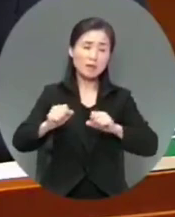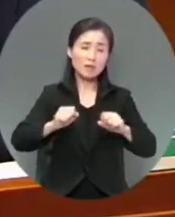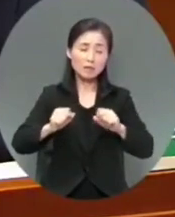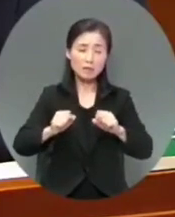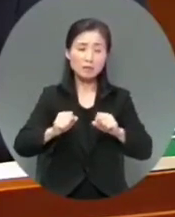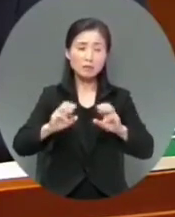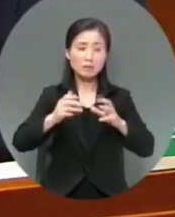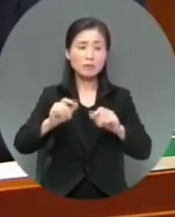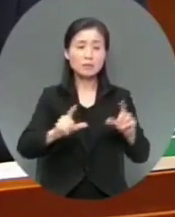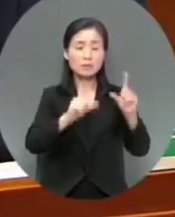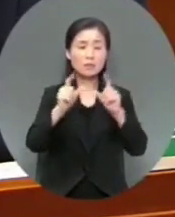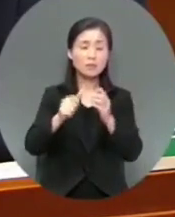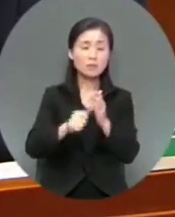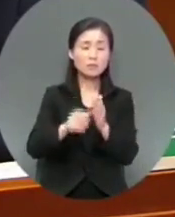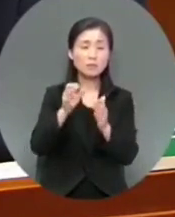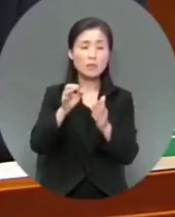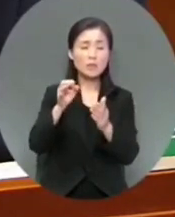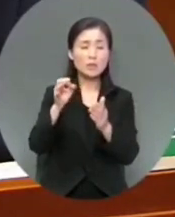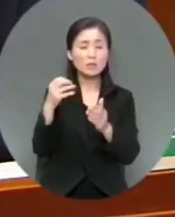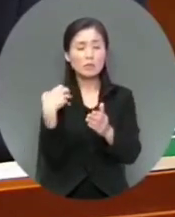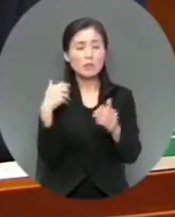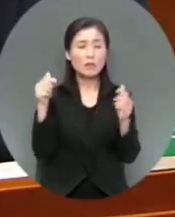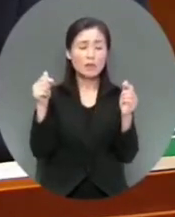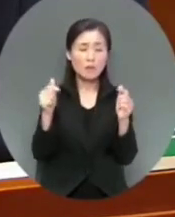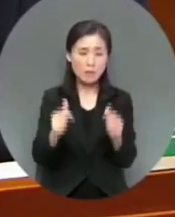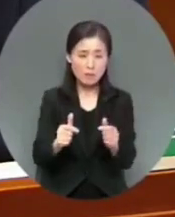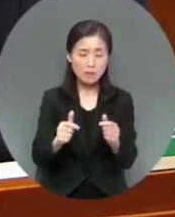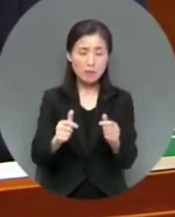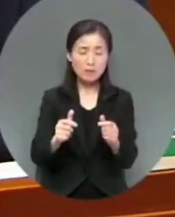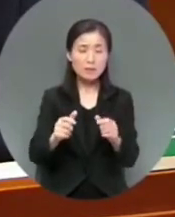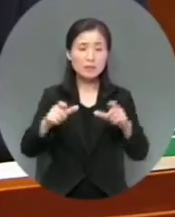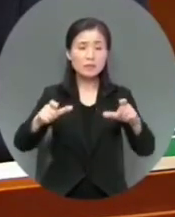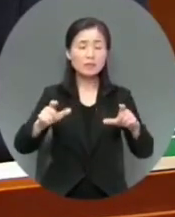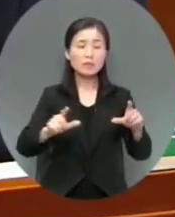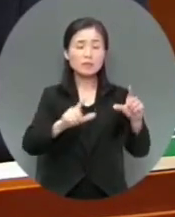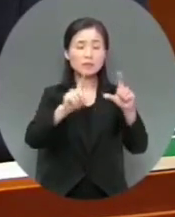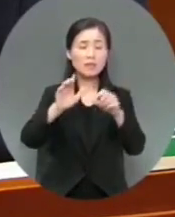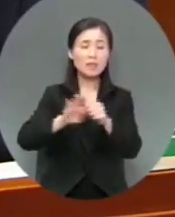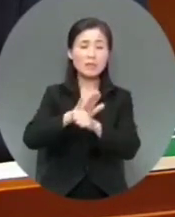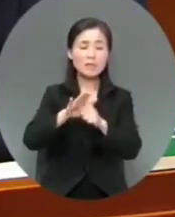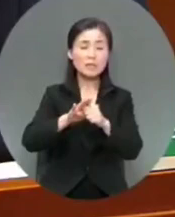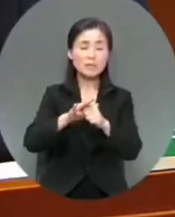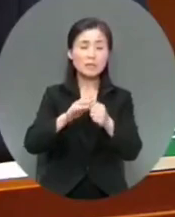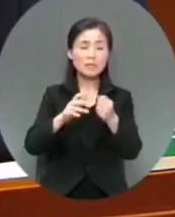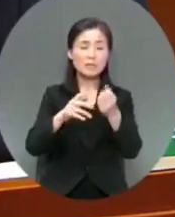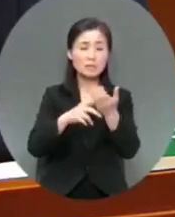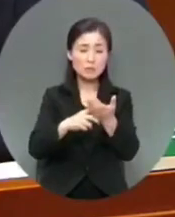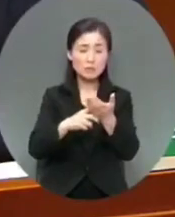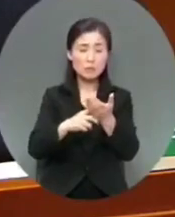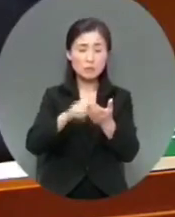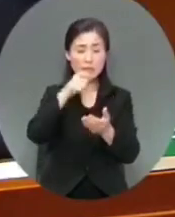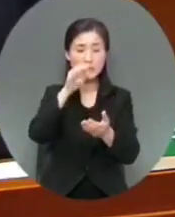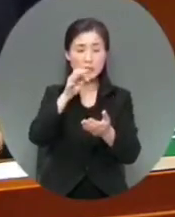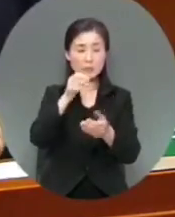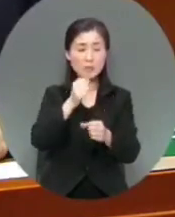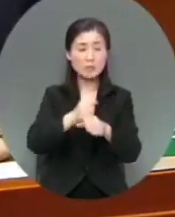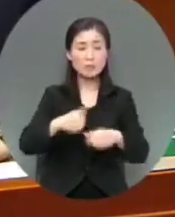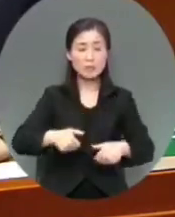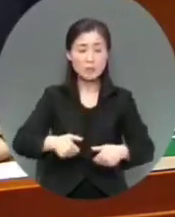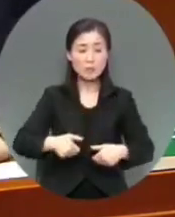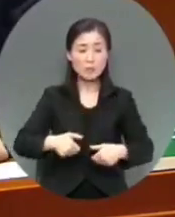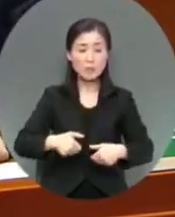물가 부담을 줄여주는 지역 사랑 상품권 예산을 좀 편성해야 된다라고 저도 생각하는데